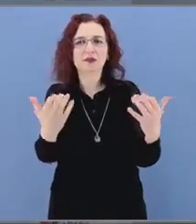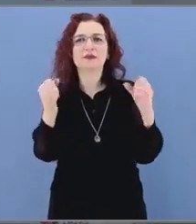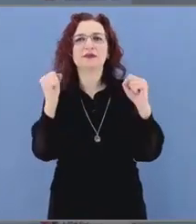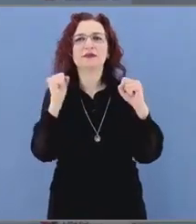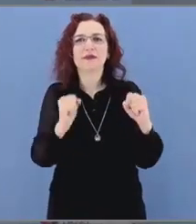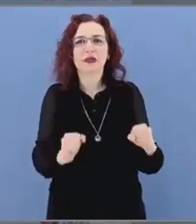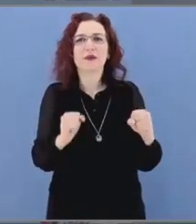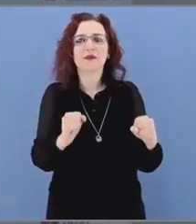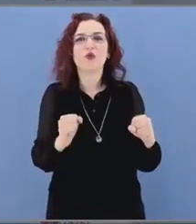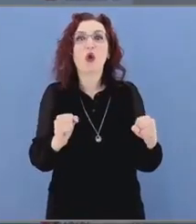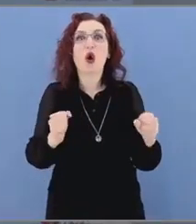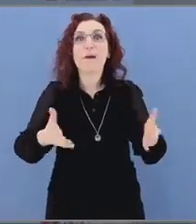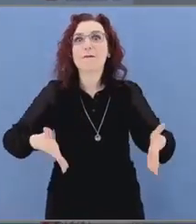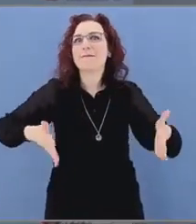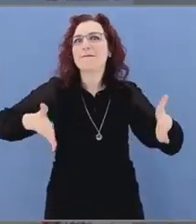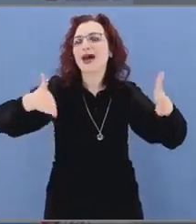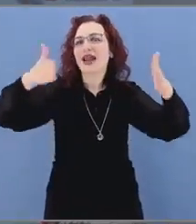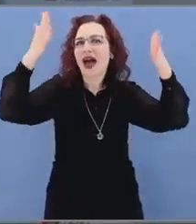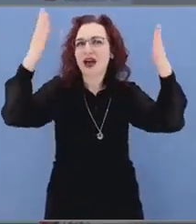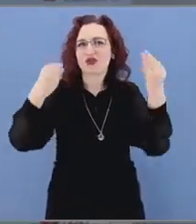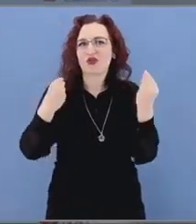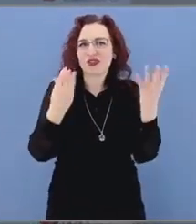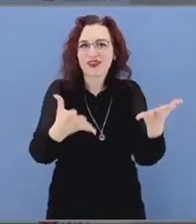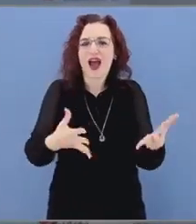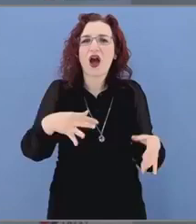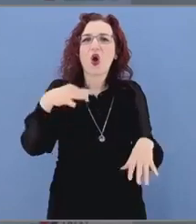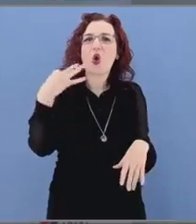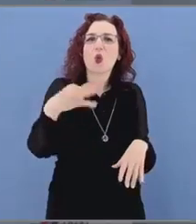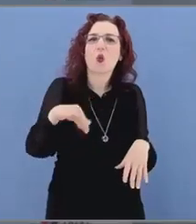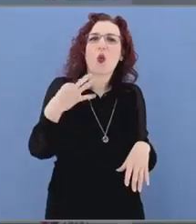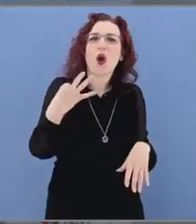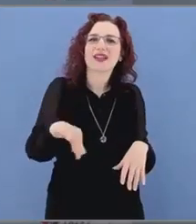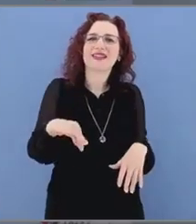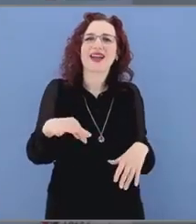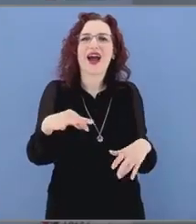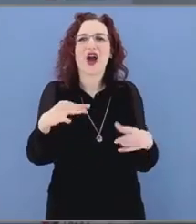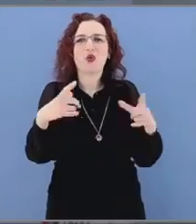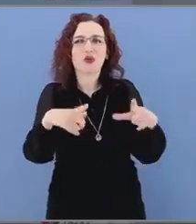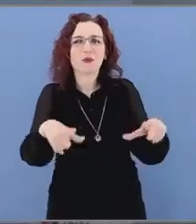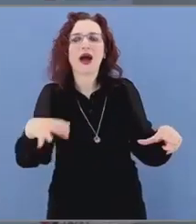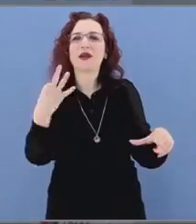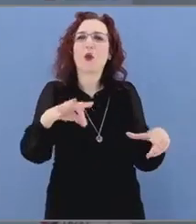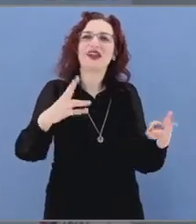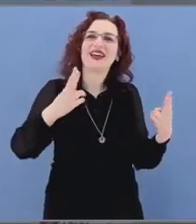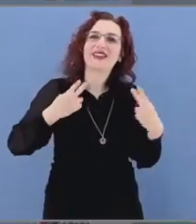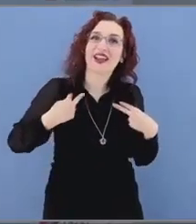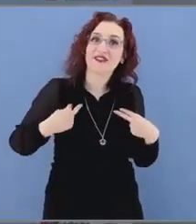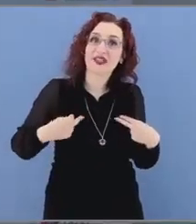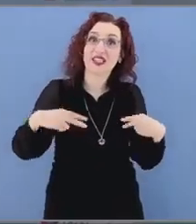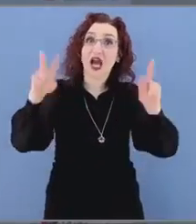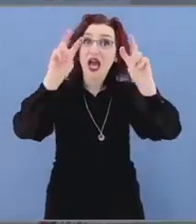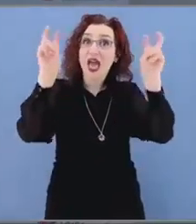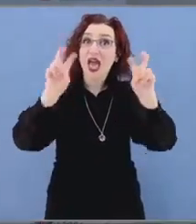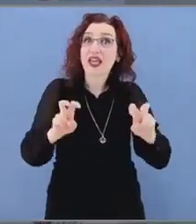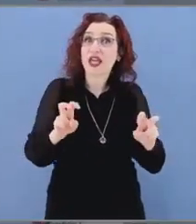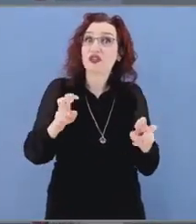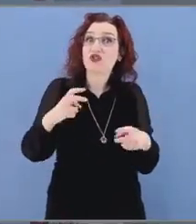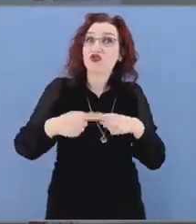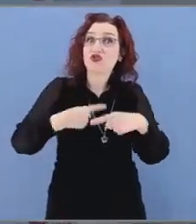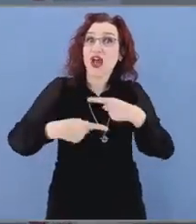palazzo, qualità urbana, qualità della vita e risparmio energetico e meno produzione di inquinamento. E quindi